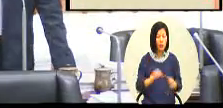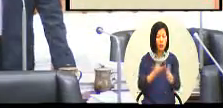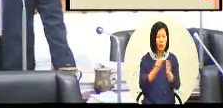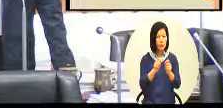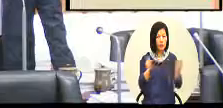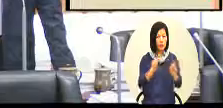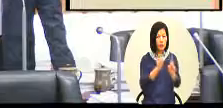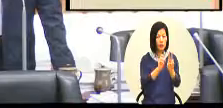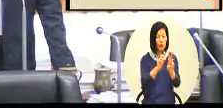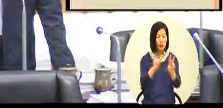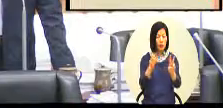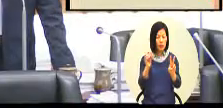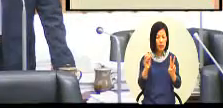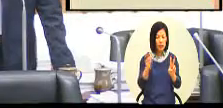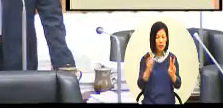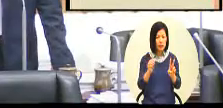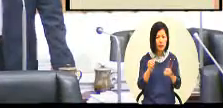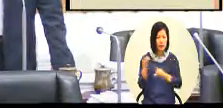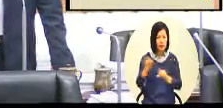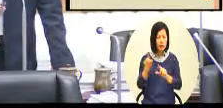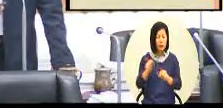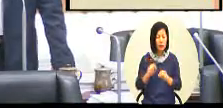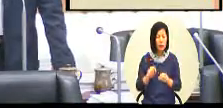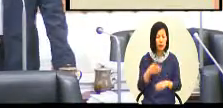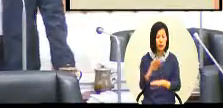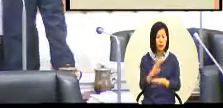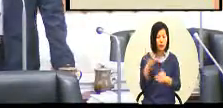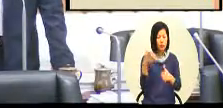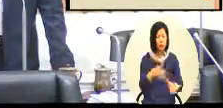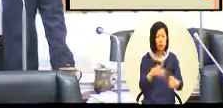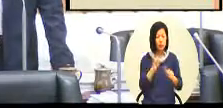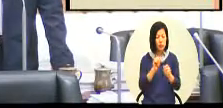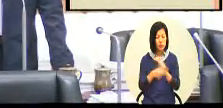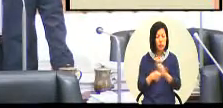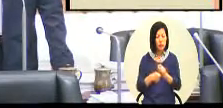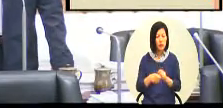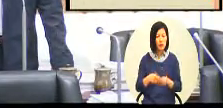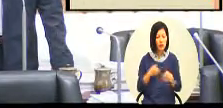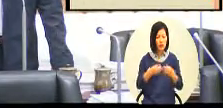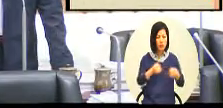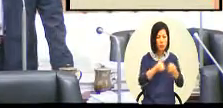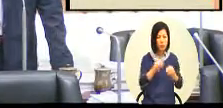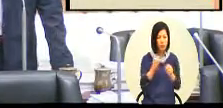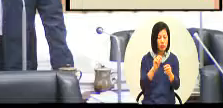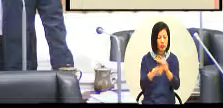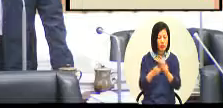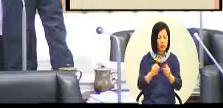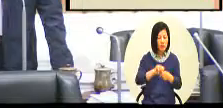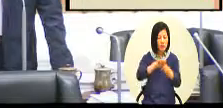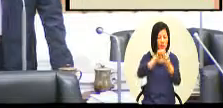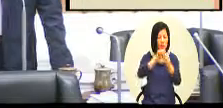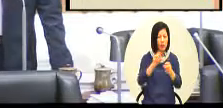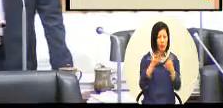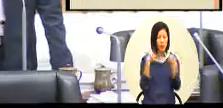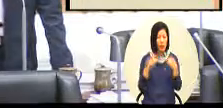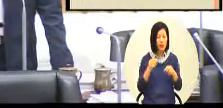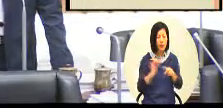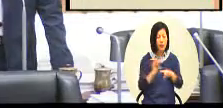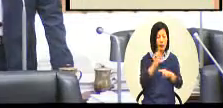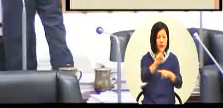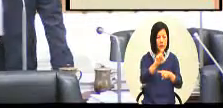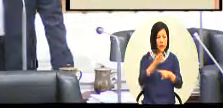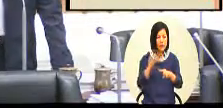要以我们的遗产税跟我们的赠与税加10%，变成原本10%，现在变